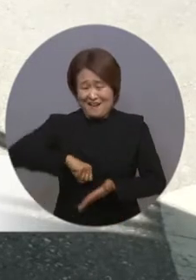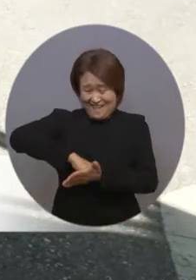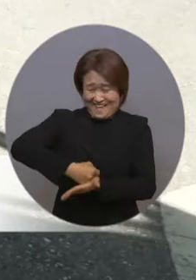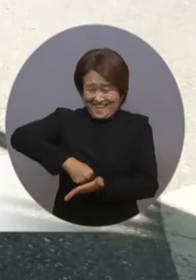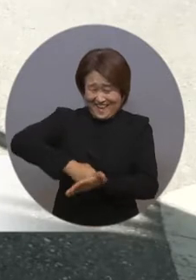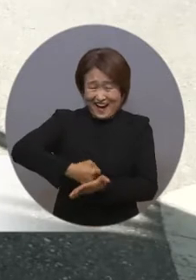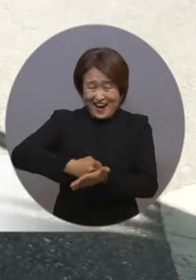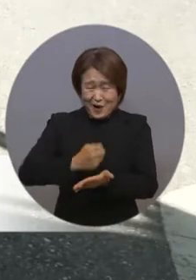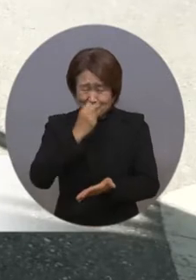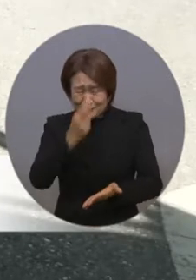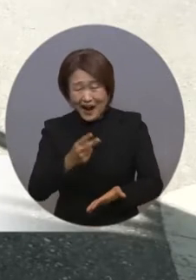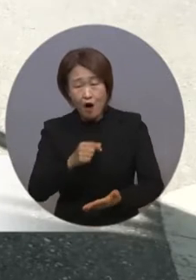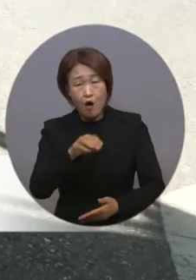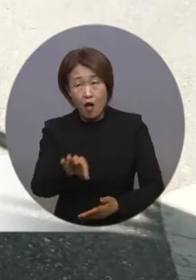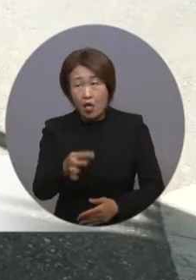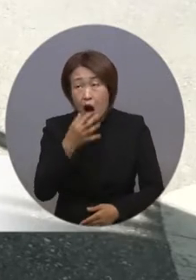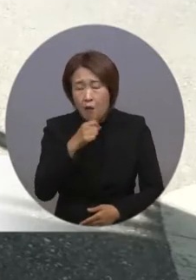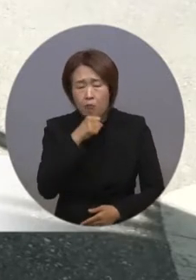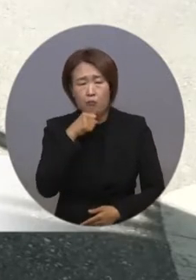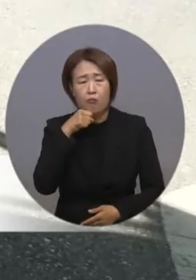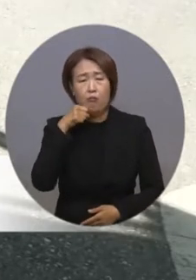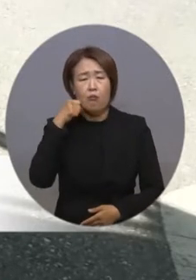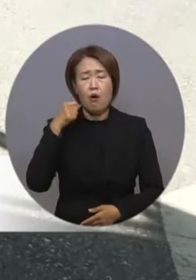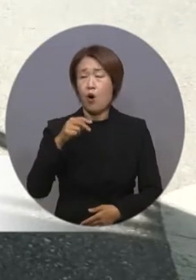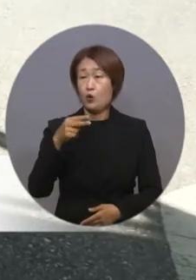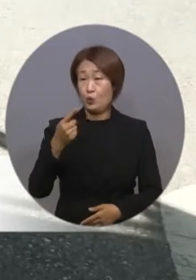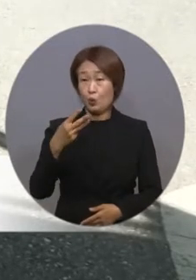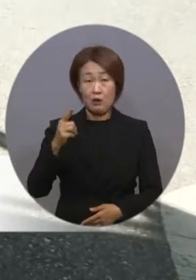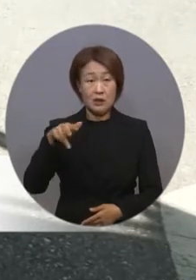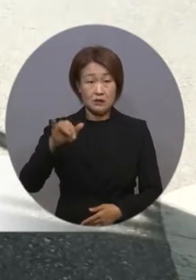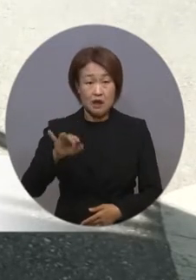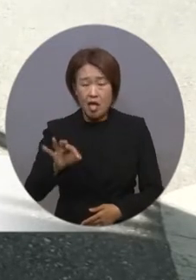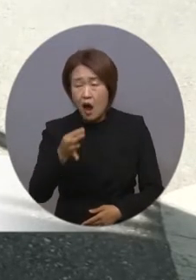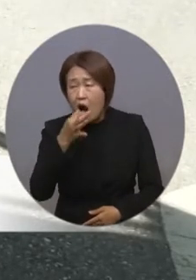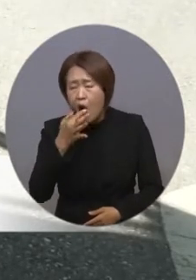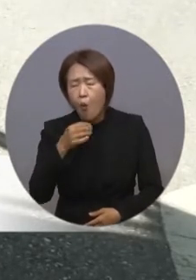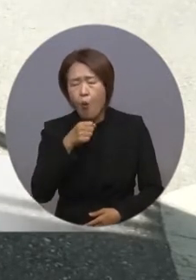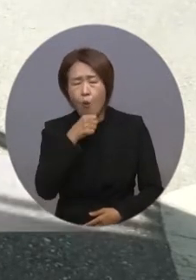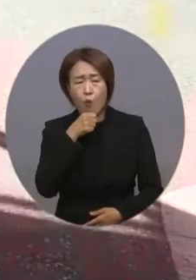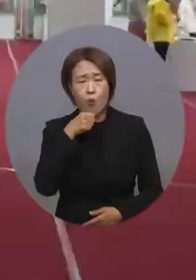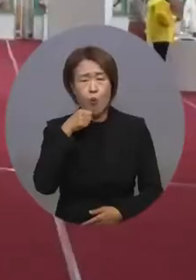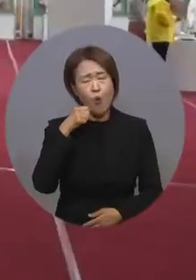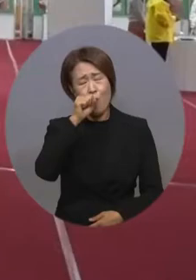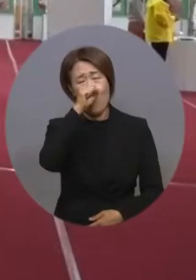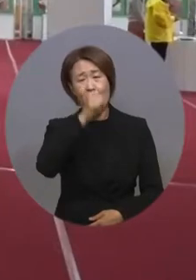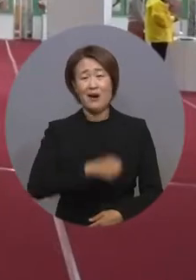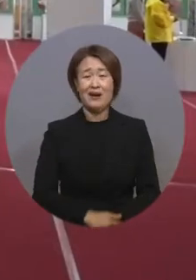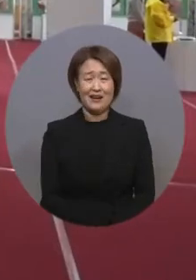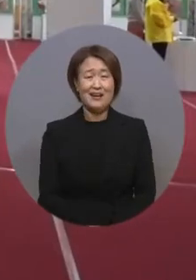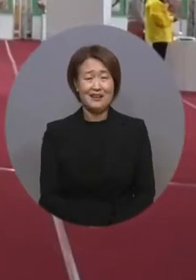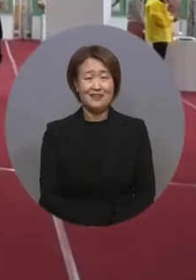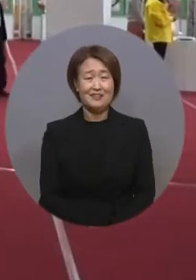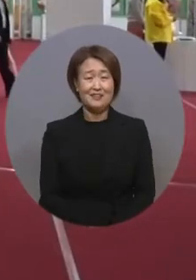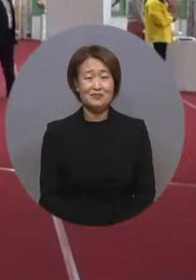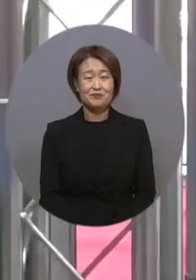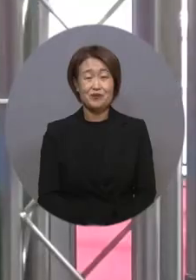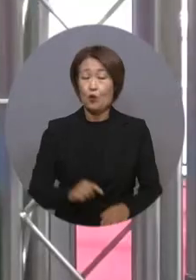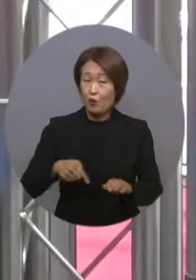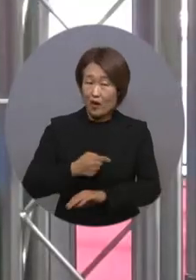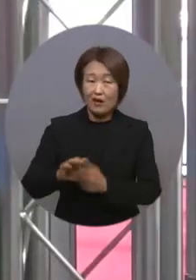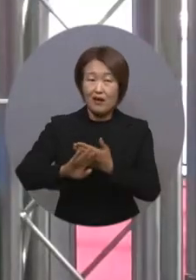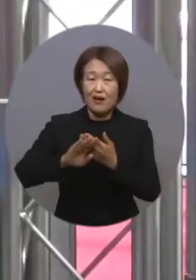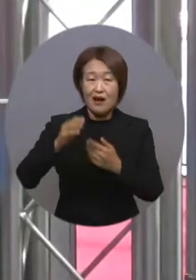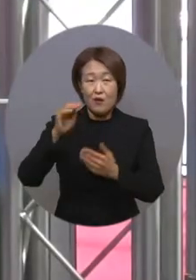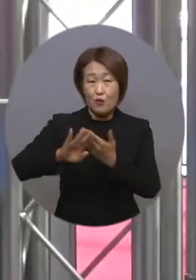맛있고 도라지청 같은 거 막 이것저것 좋은 것이 너무 많고 좋네요. 이 밖에도 국내외 식품 기업의